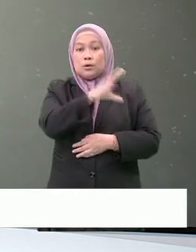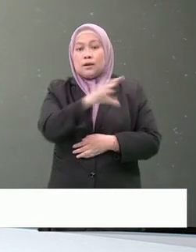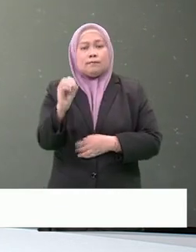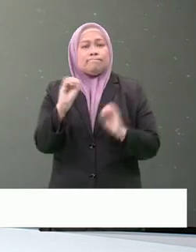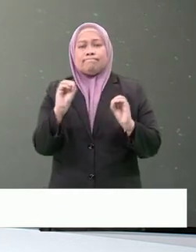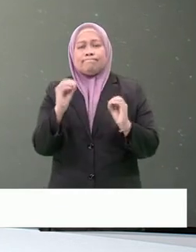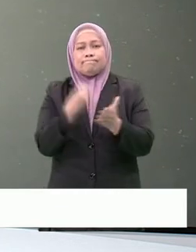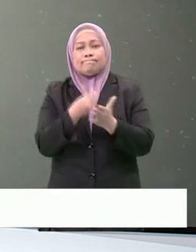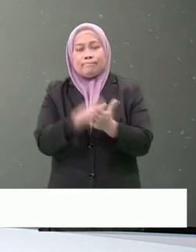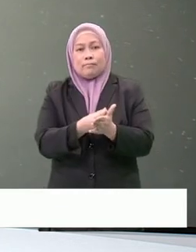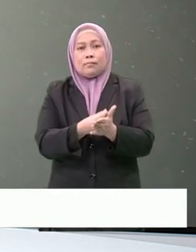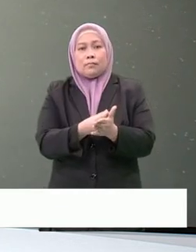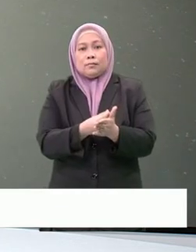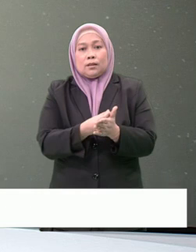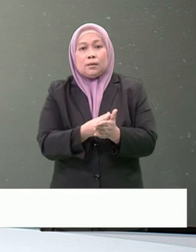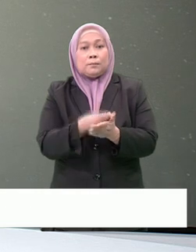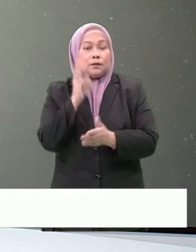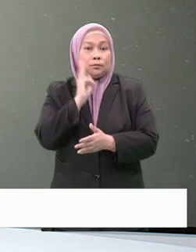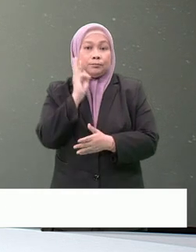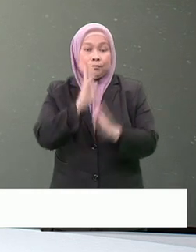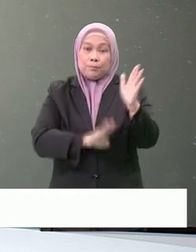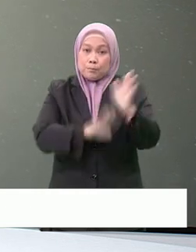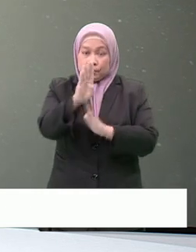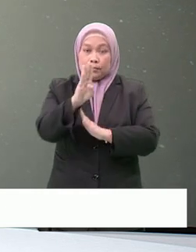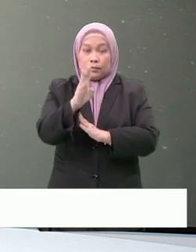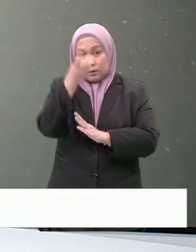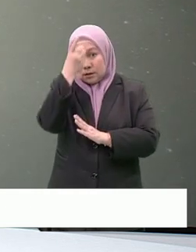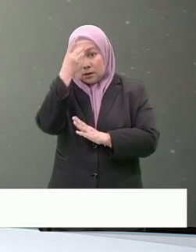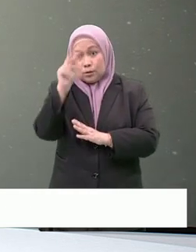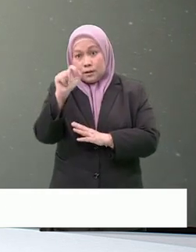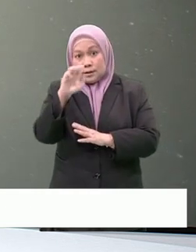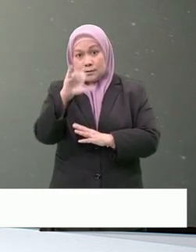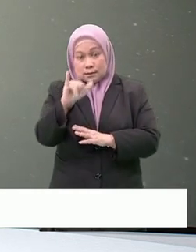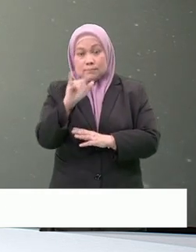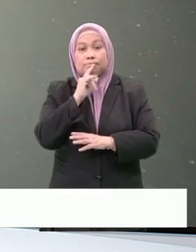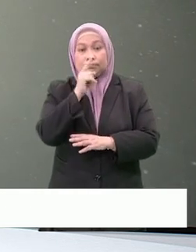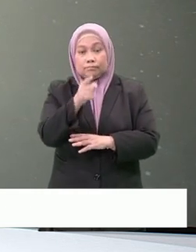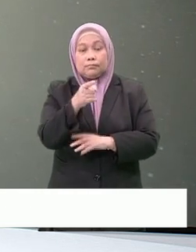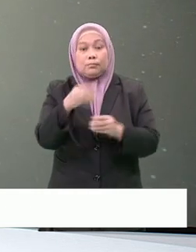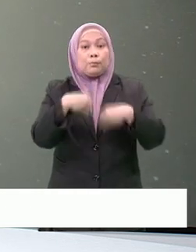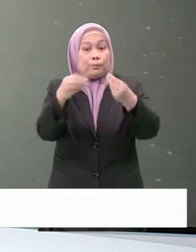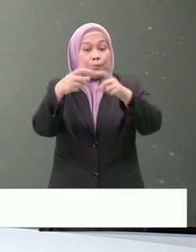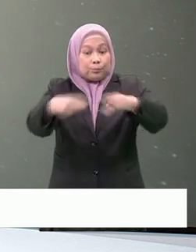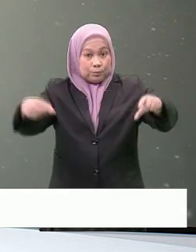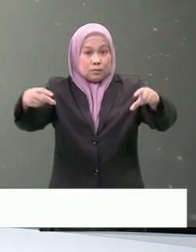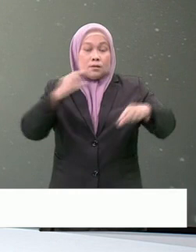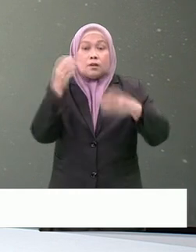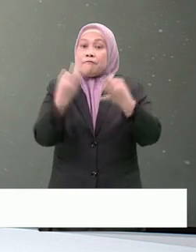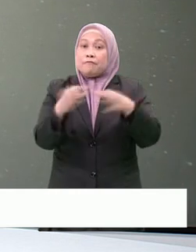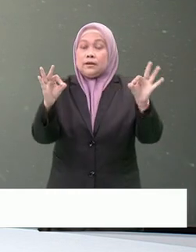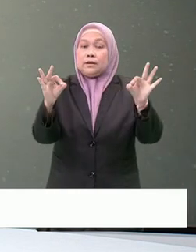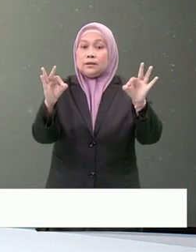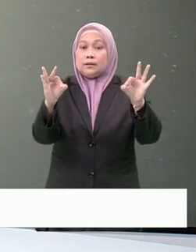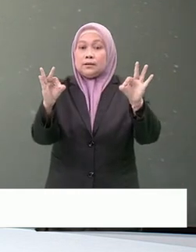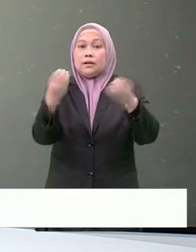berkemampuan menteri pembangunan wanita keluarga dan masyarakat Datuk surinasi Supri berkata pemberian Tuan wanita secara percuma